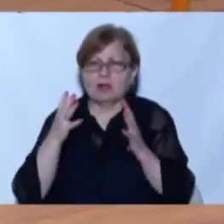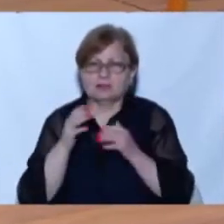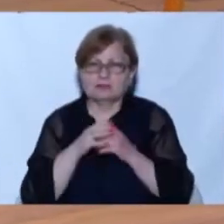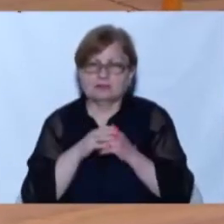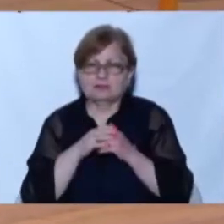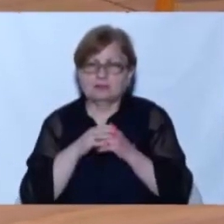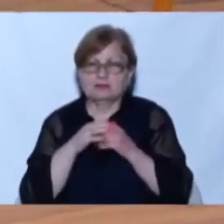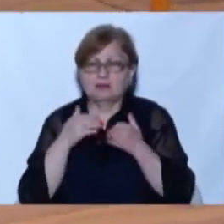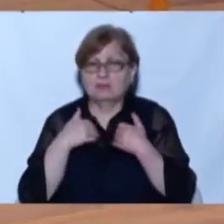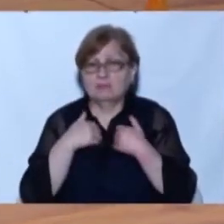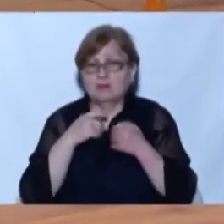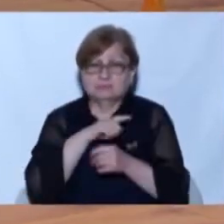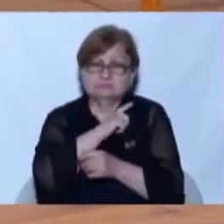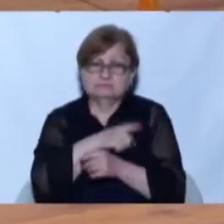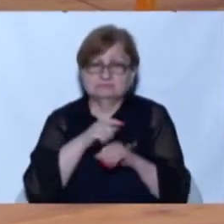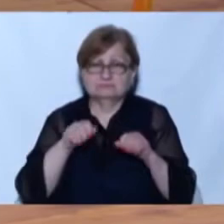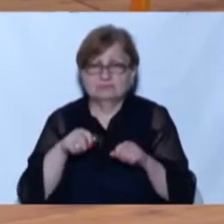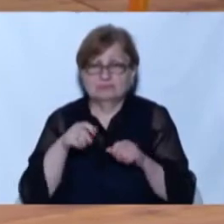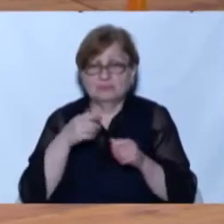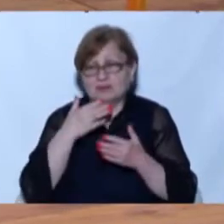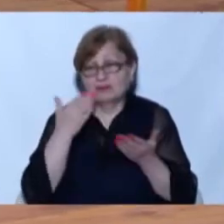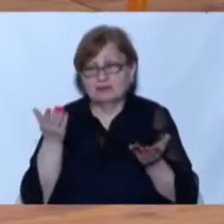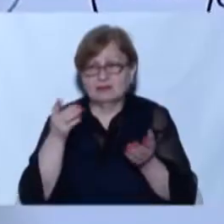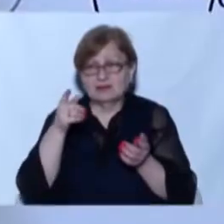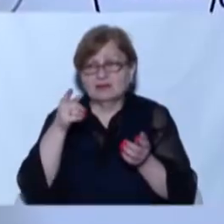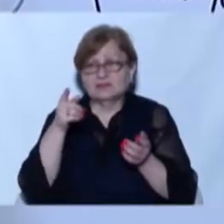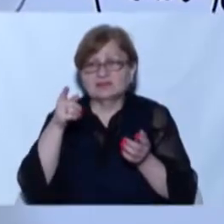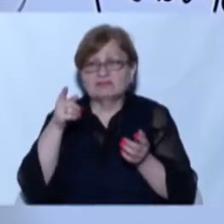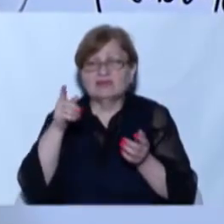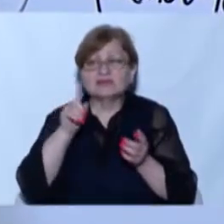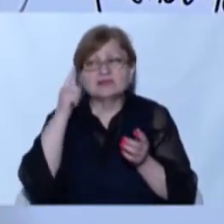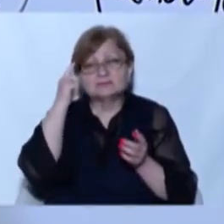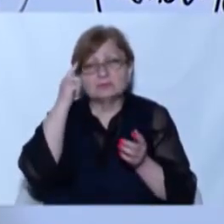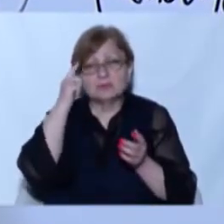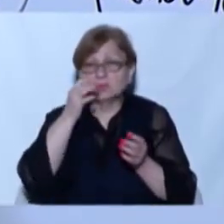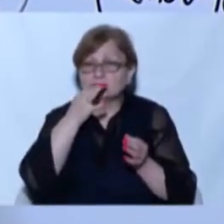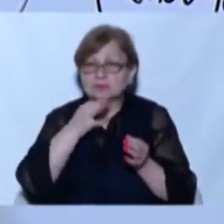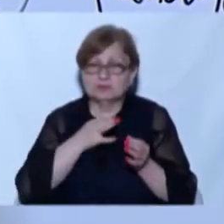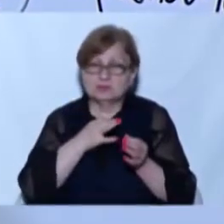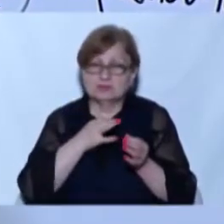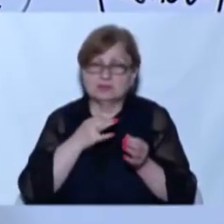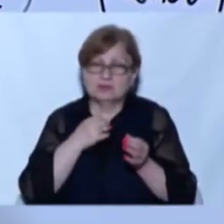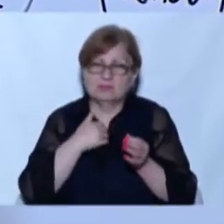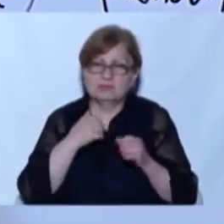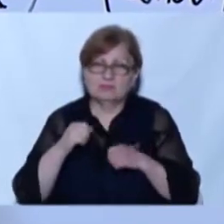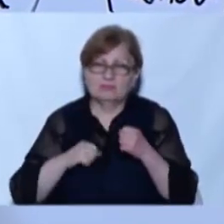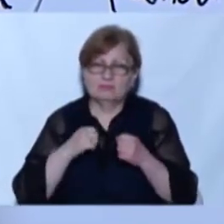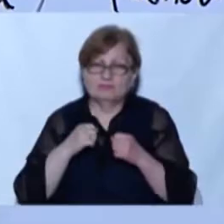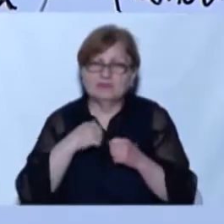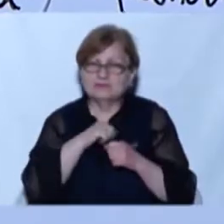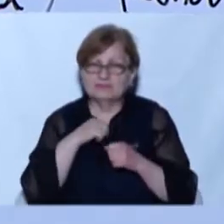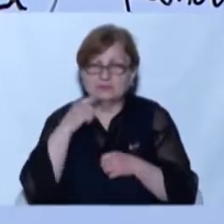მე არ მაქვს საშუალება, გავიგონო რა ივარაუდეთ თქვენ. Ამიტომ მოდით ვეცდები